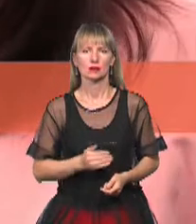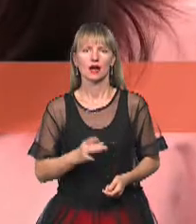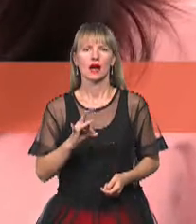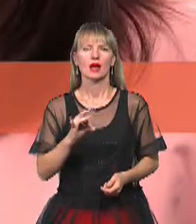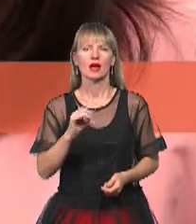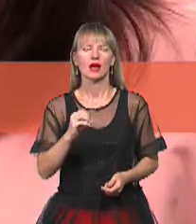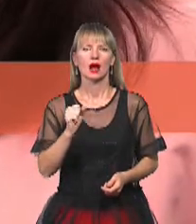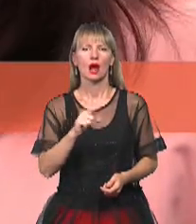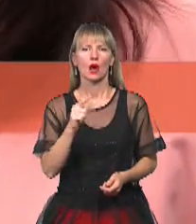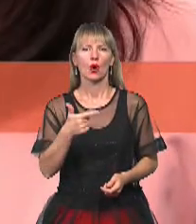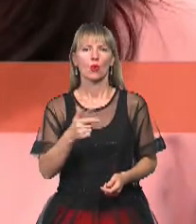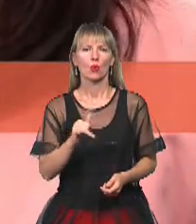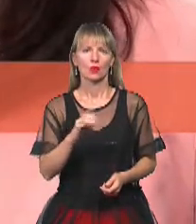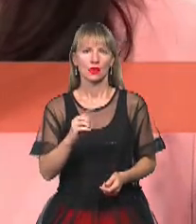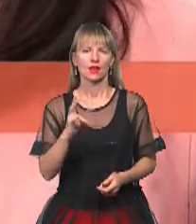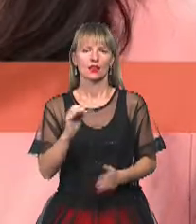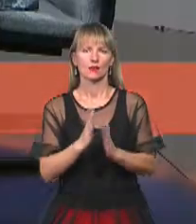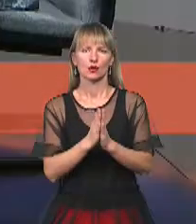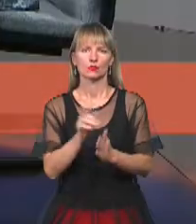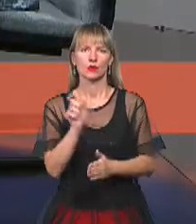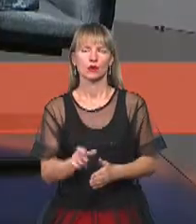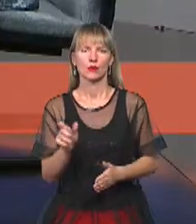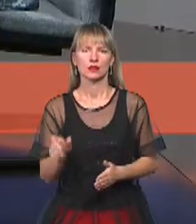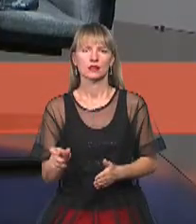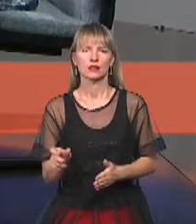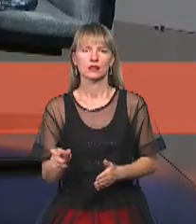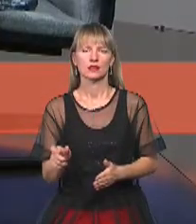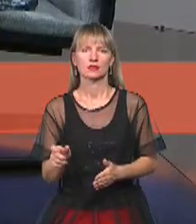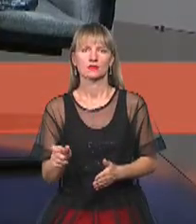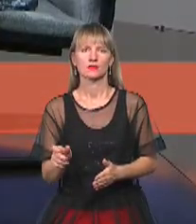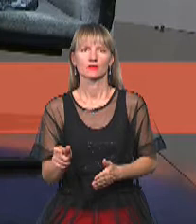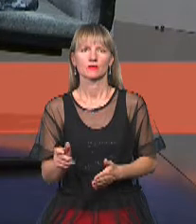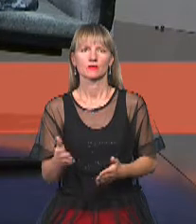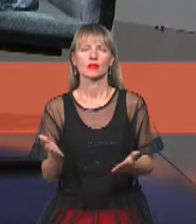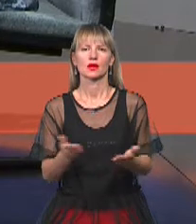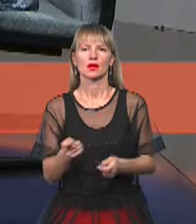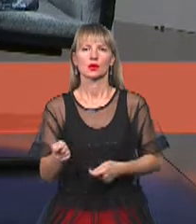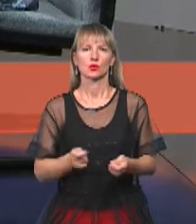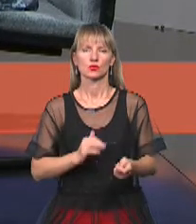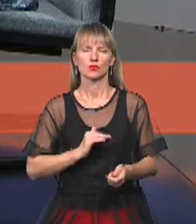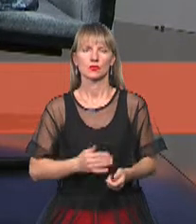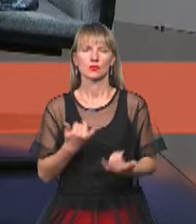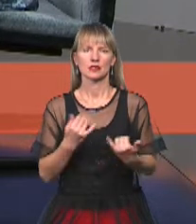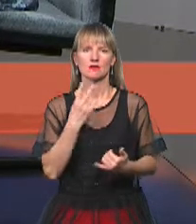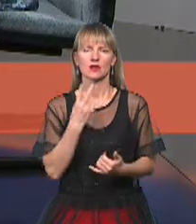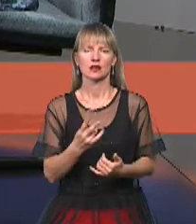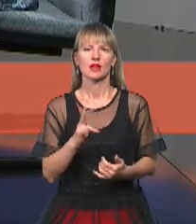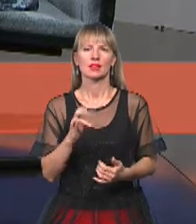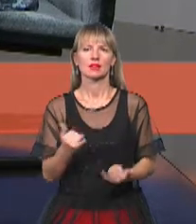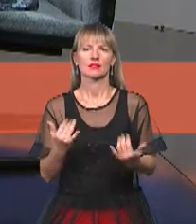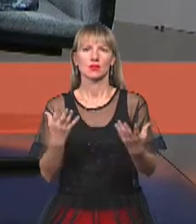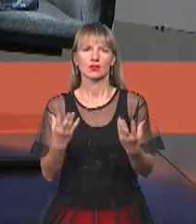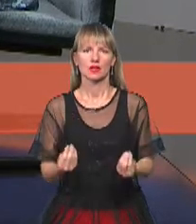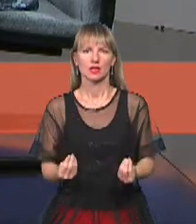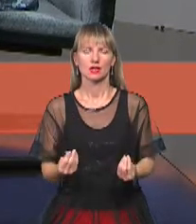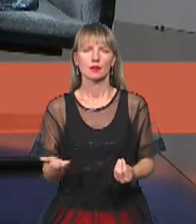реагує на звернення громадян. От, пані Анастасія, хотіла до вас звернутися. Як керуючі компанії от наразі виглядають? Ну, на сьогоднішній